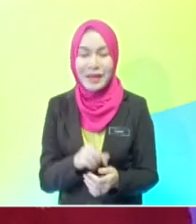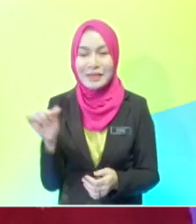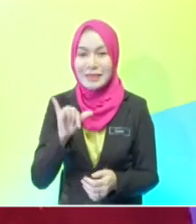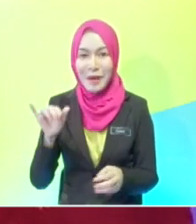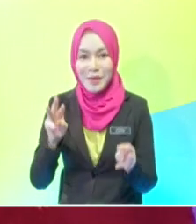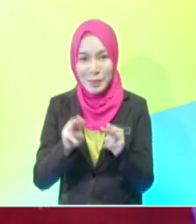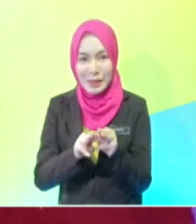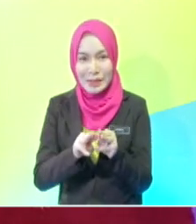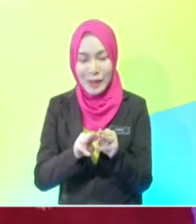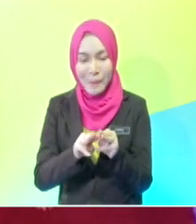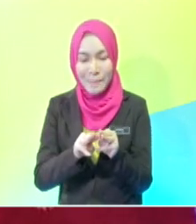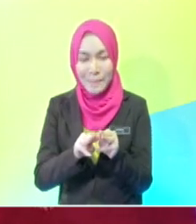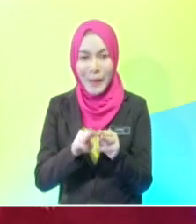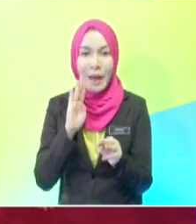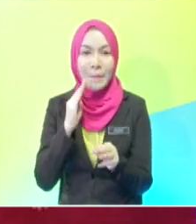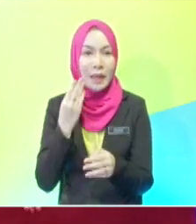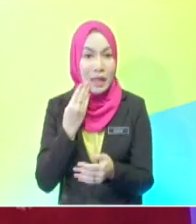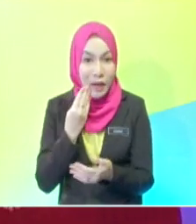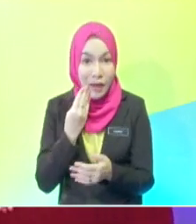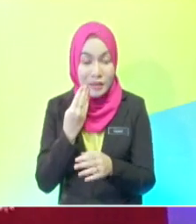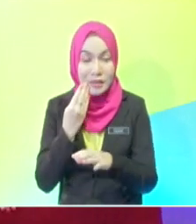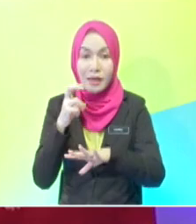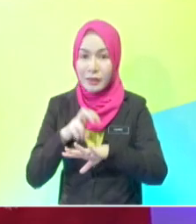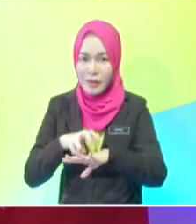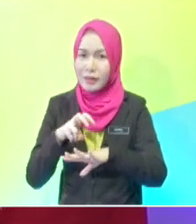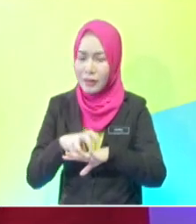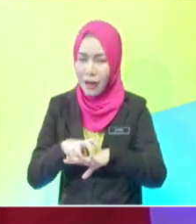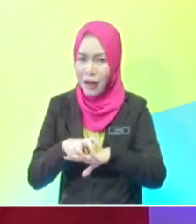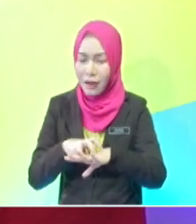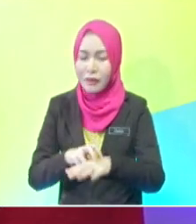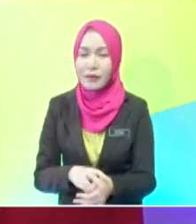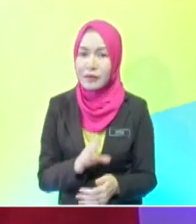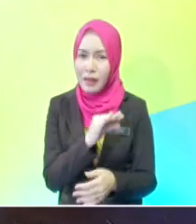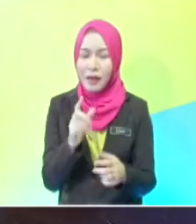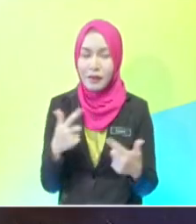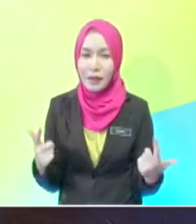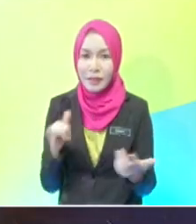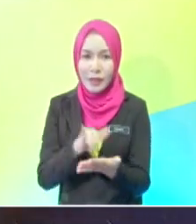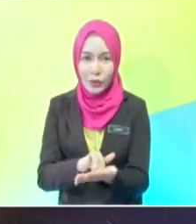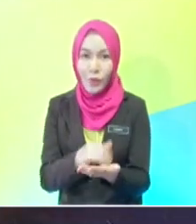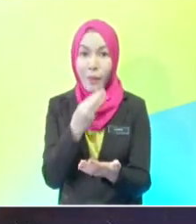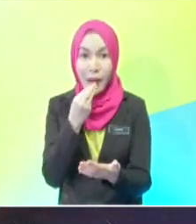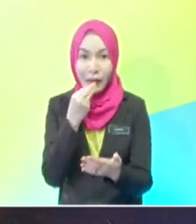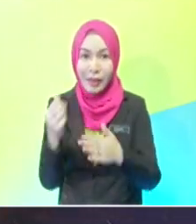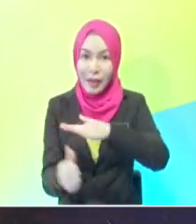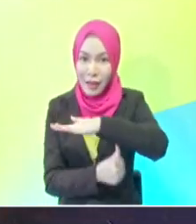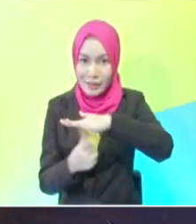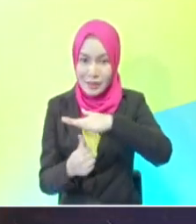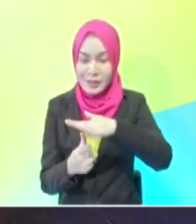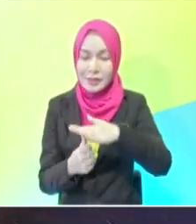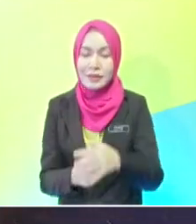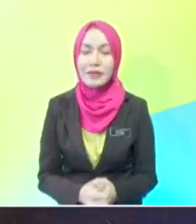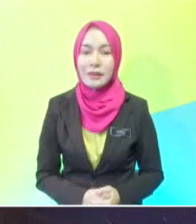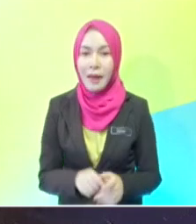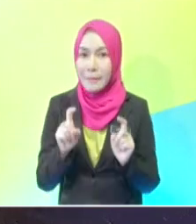apa kentang ubi itu adalah makanan utama oke yang kedua dia akan